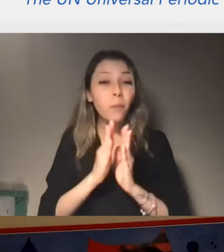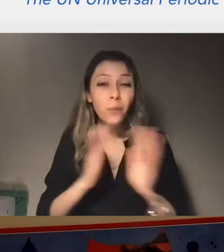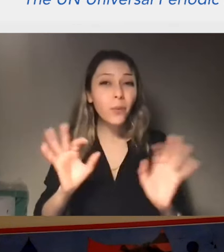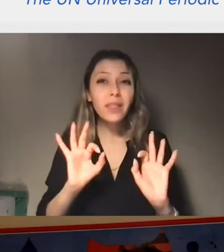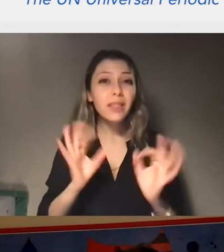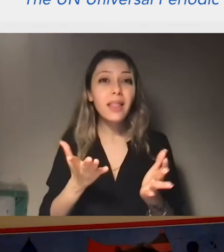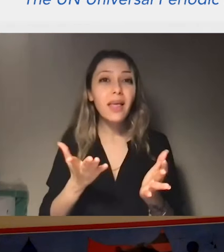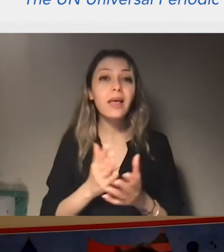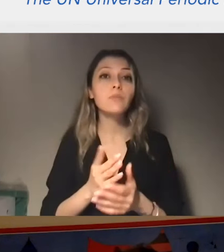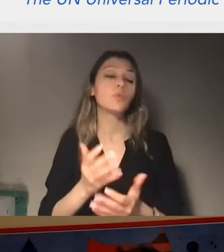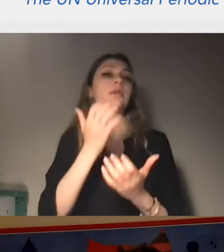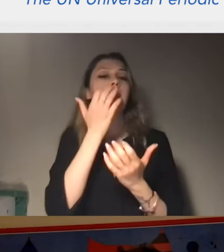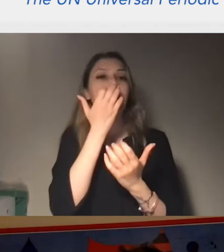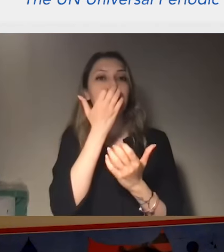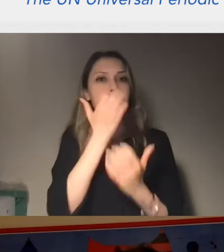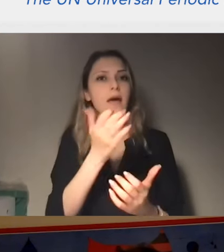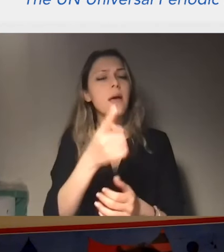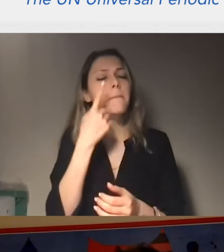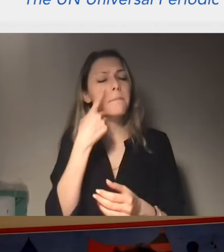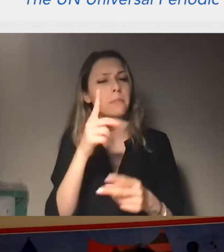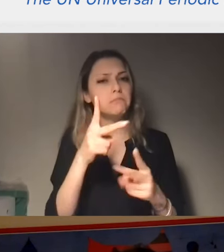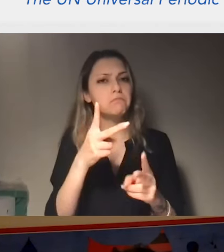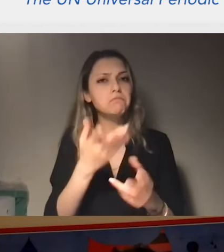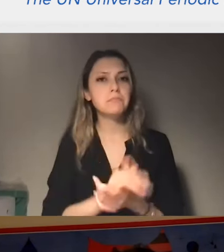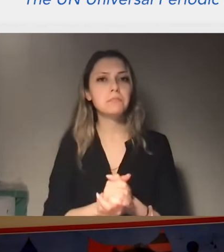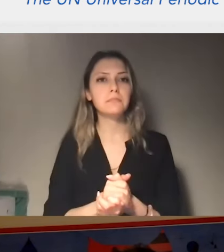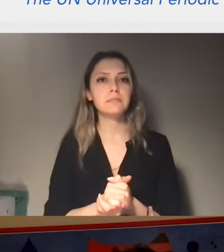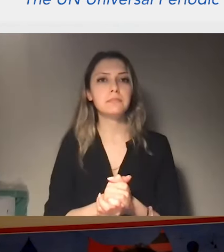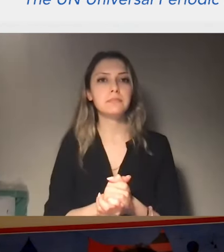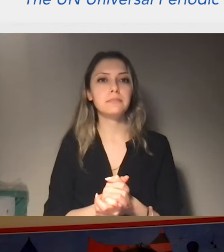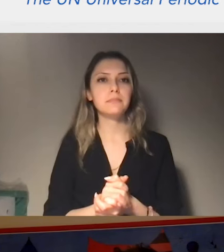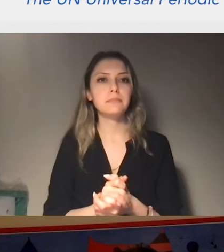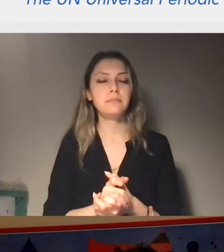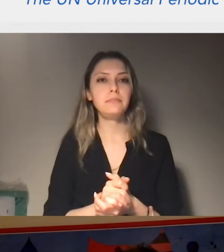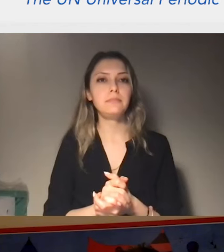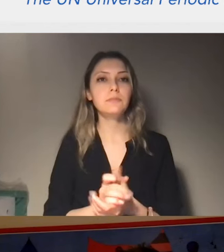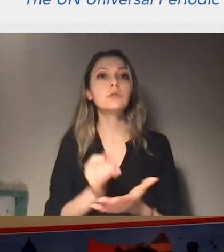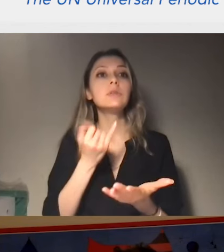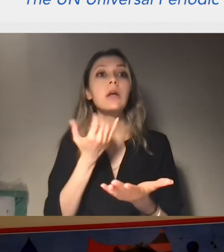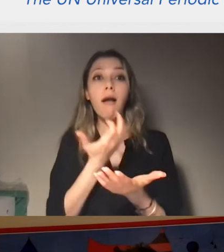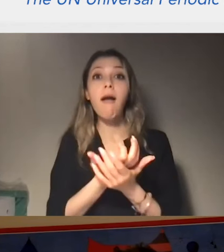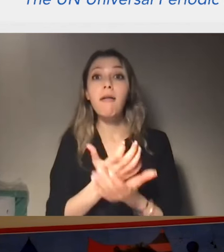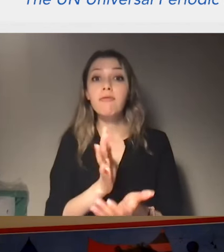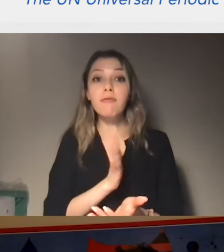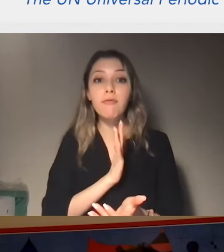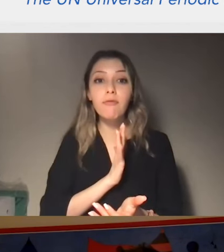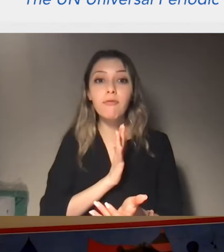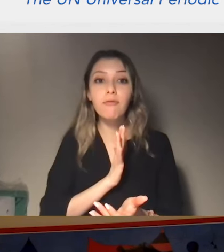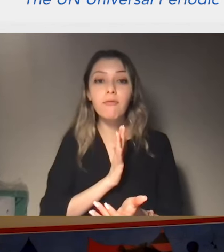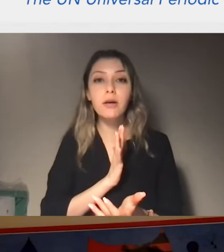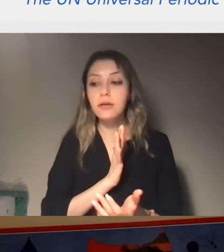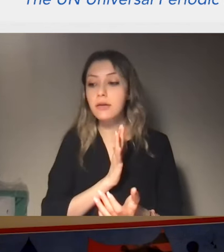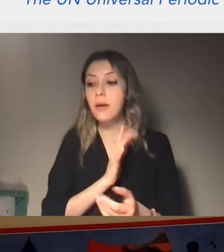orada tavsiyelere de girip bakarsanız aslında hem not altına alınanlar var. Ama çok kritik bazı